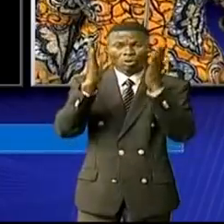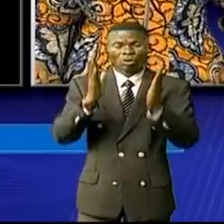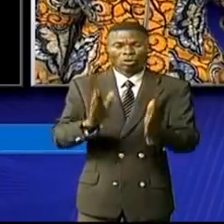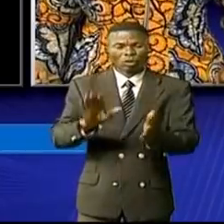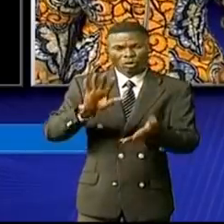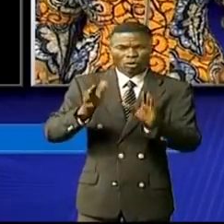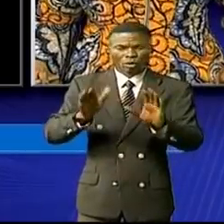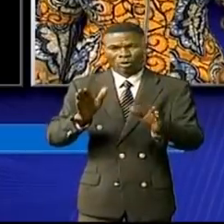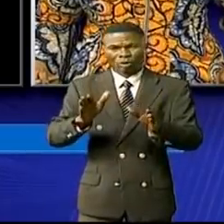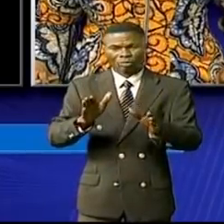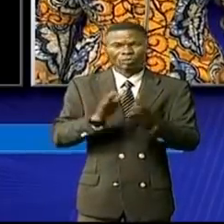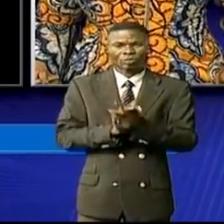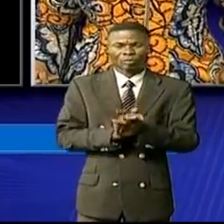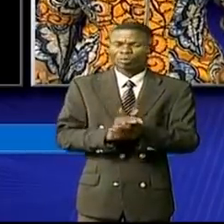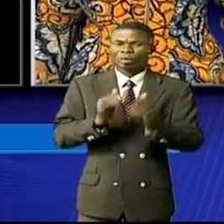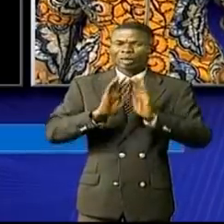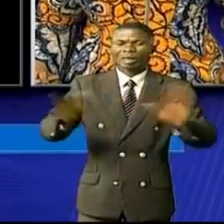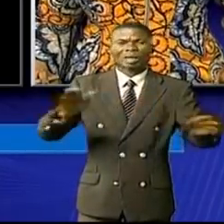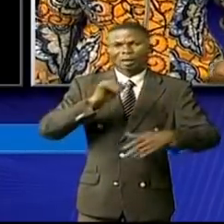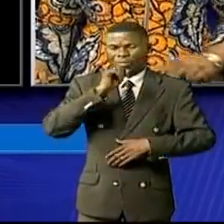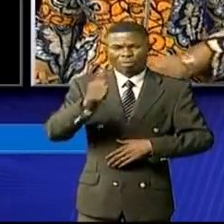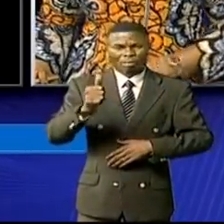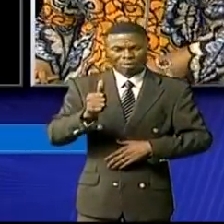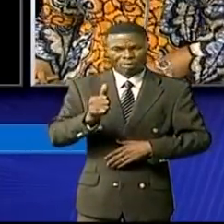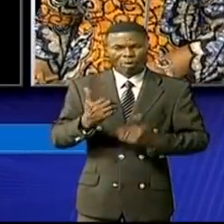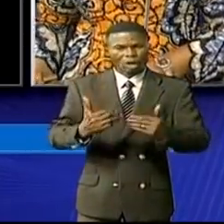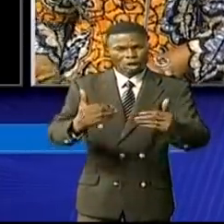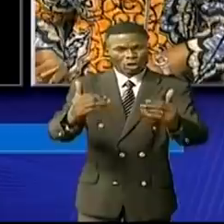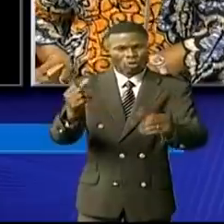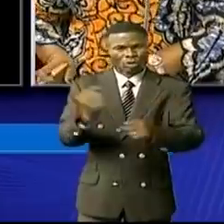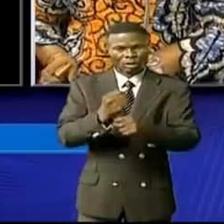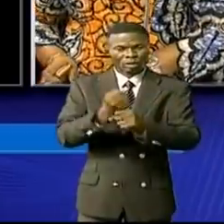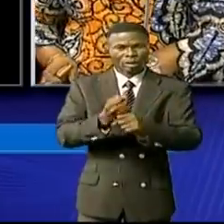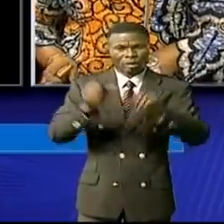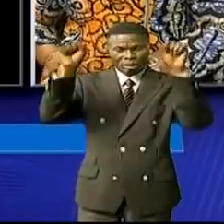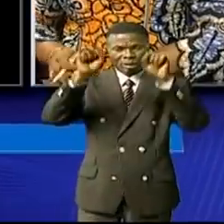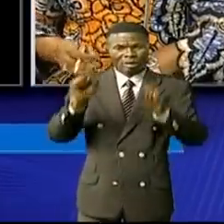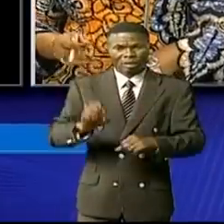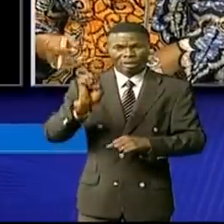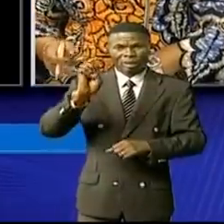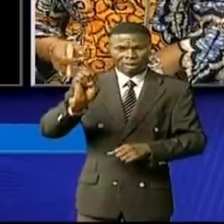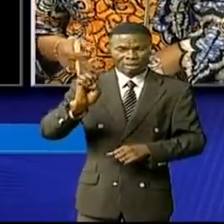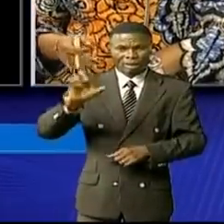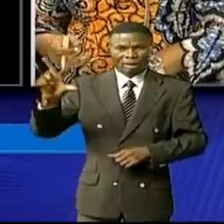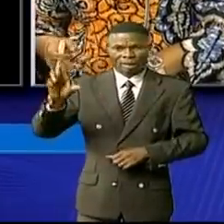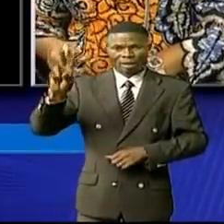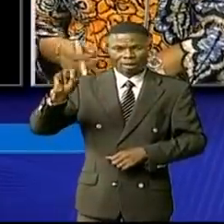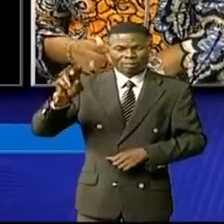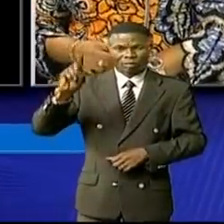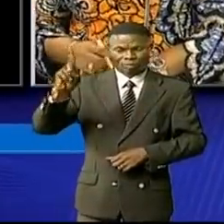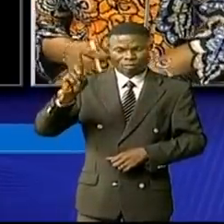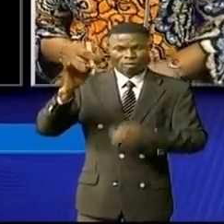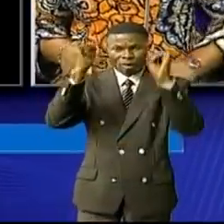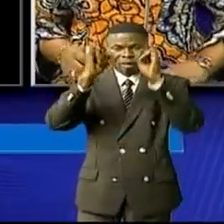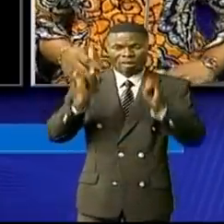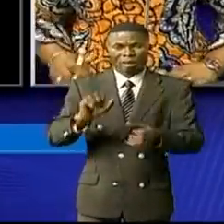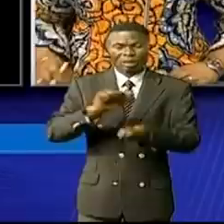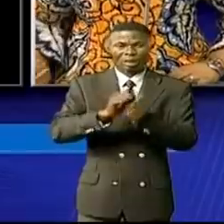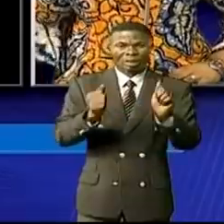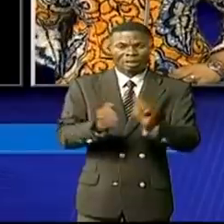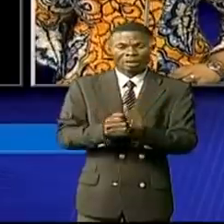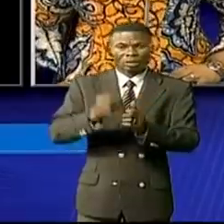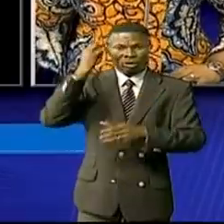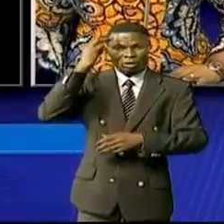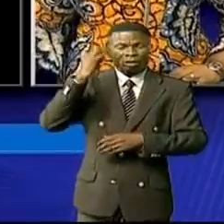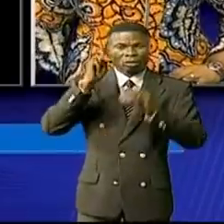approximatifs sont incompatibles avec le système LMD dans les efforts de numérisation du secteur. Le ministre